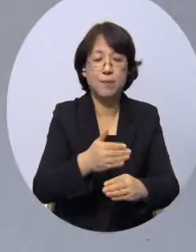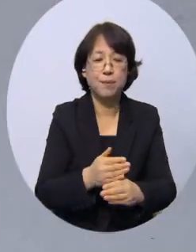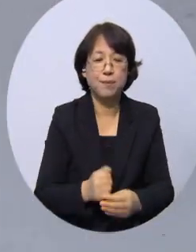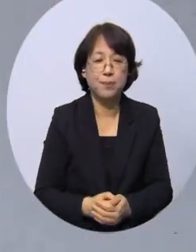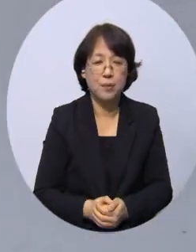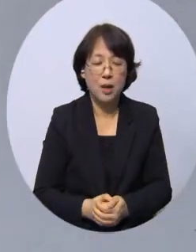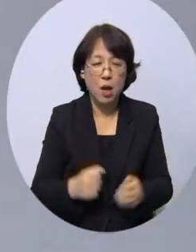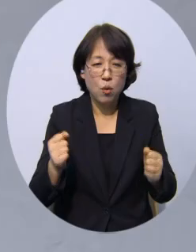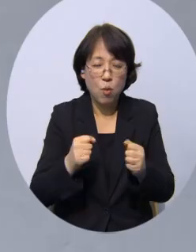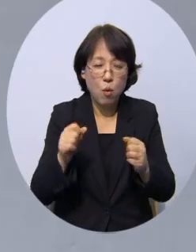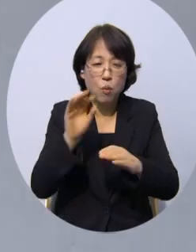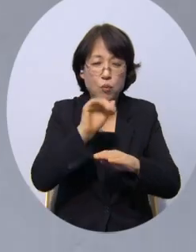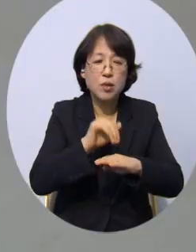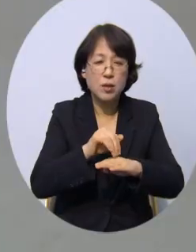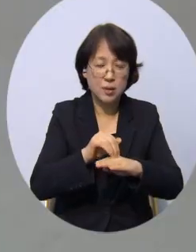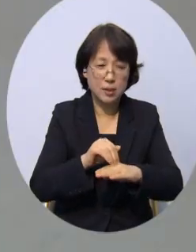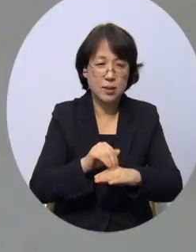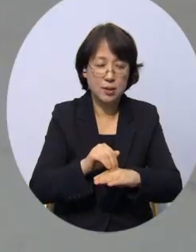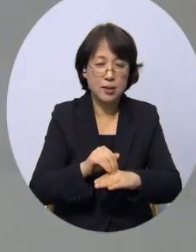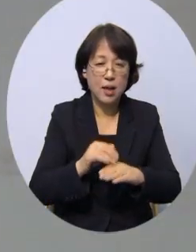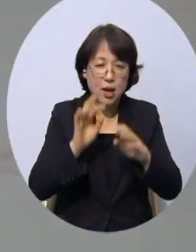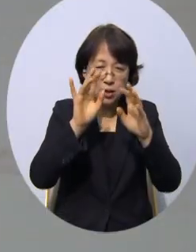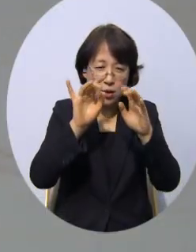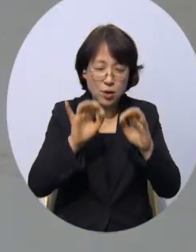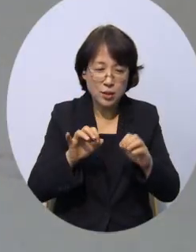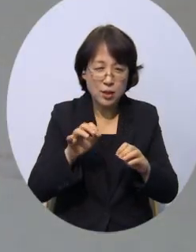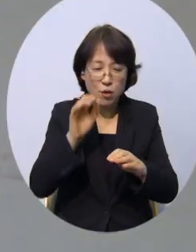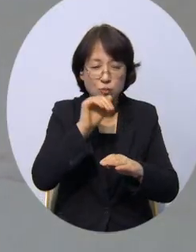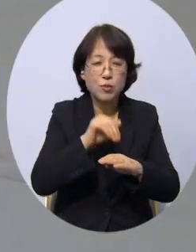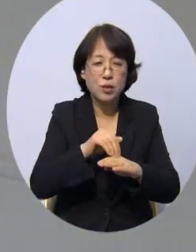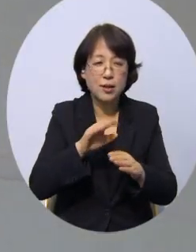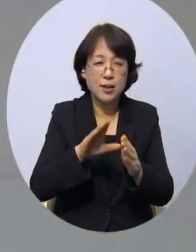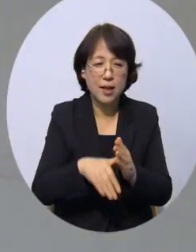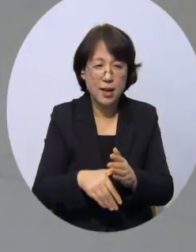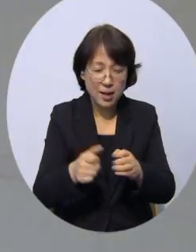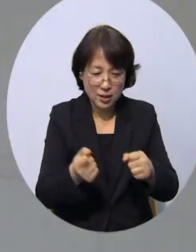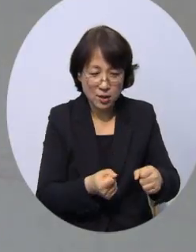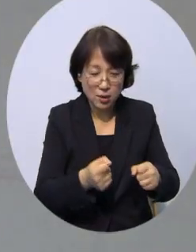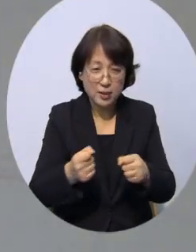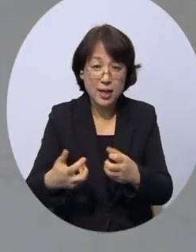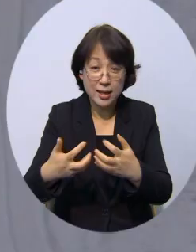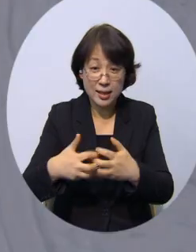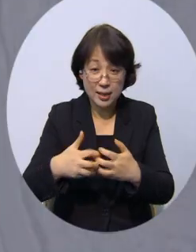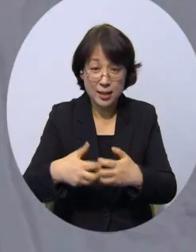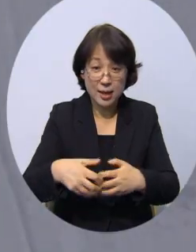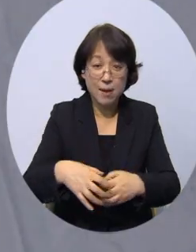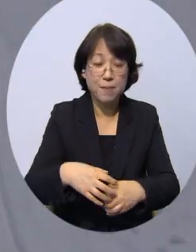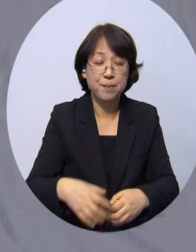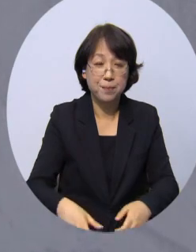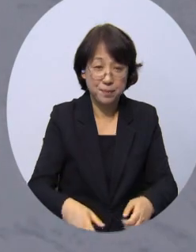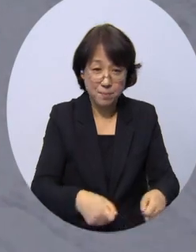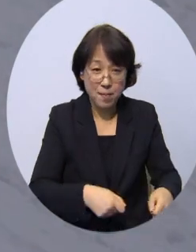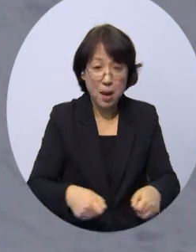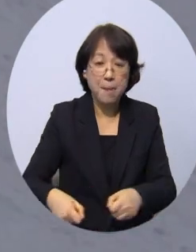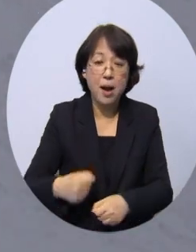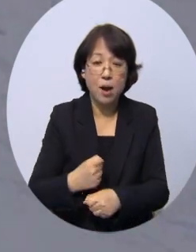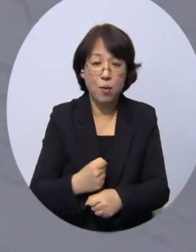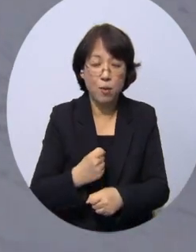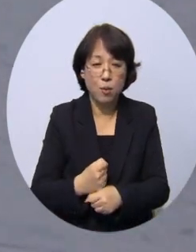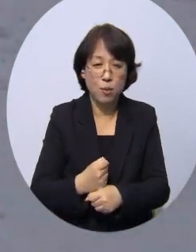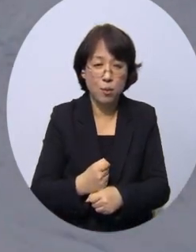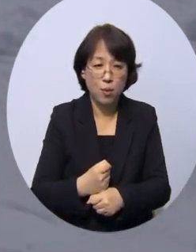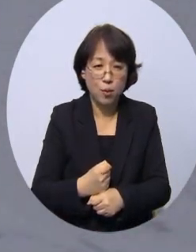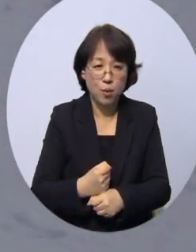동계 훈련인 만큼 설상 기동 훈련에서는 알파인 등 각종 설상 장비를 착용하고 폭한 속에서 전술